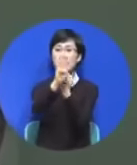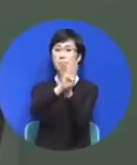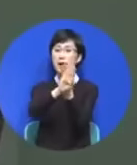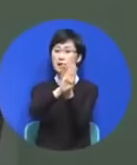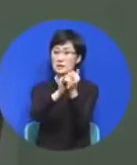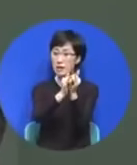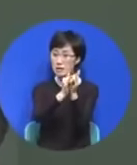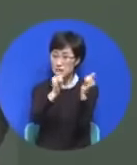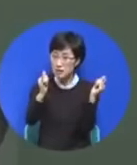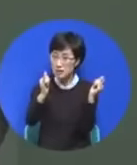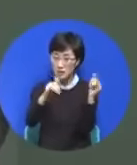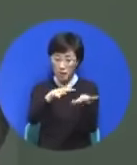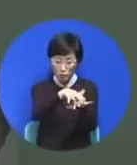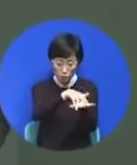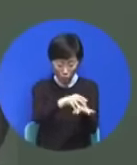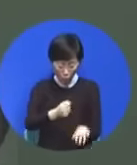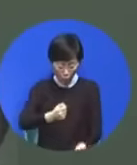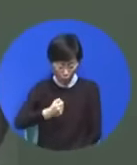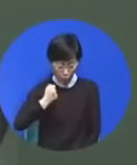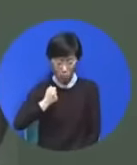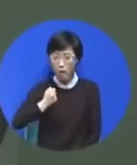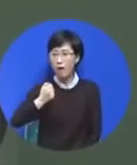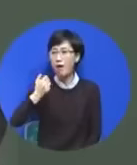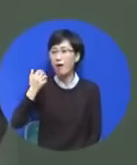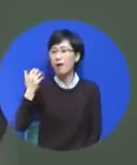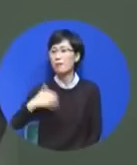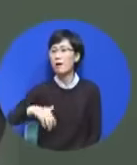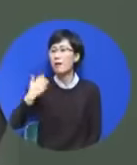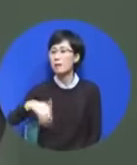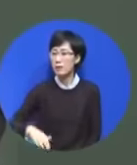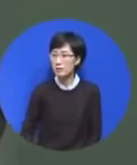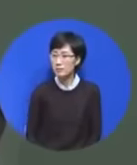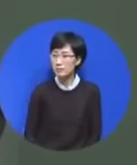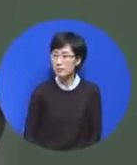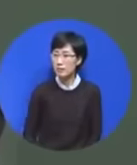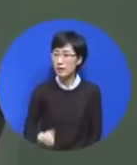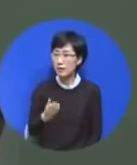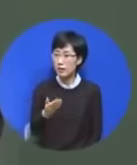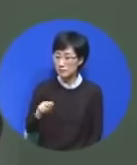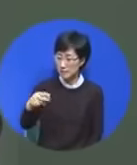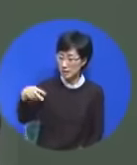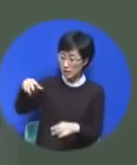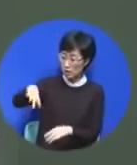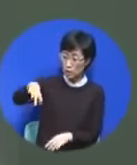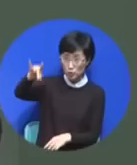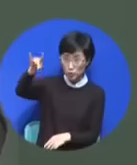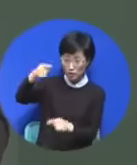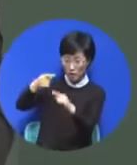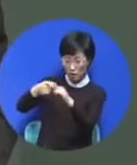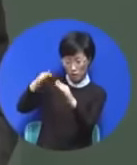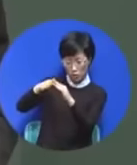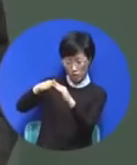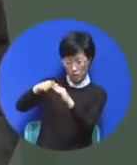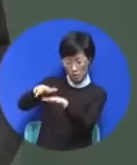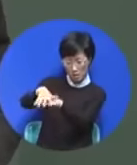막강했습니다 그런데 초대교회를 하나의 세력으로 본